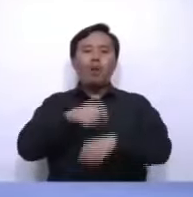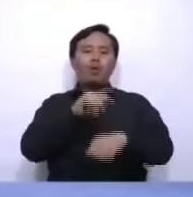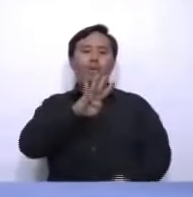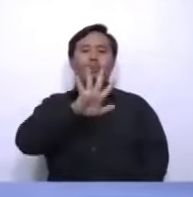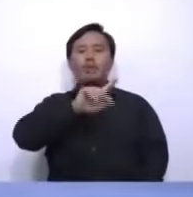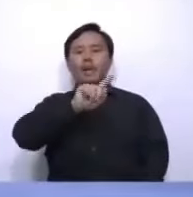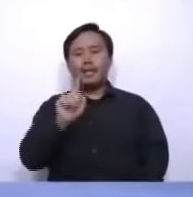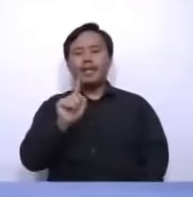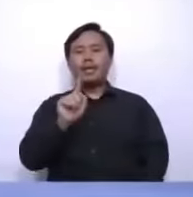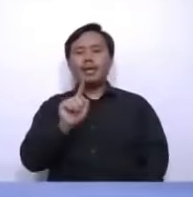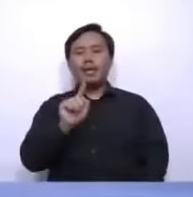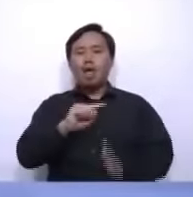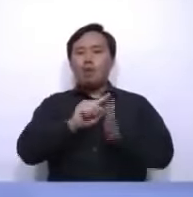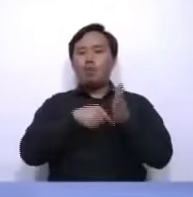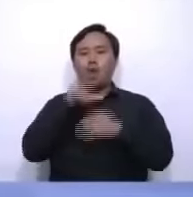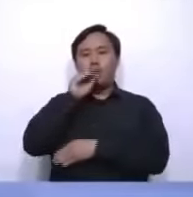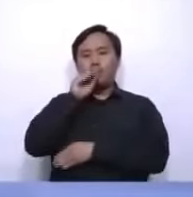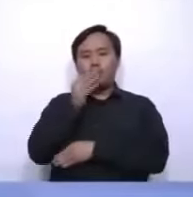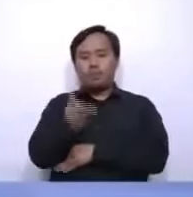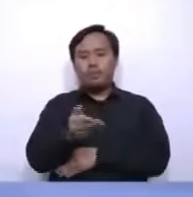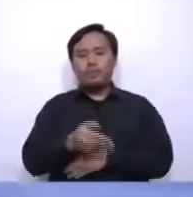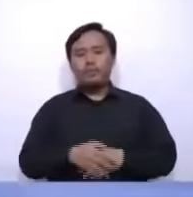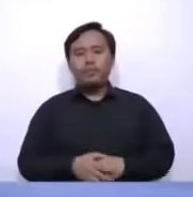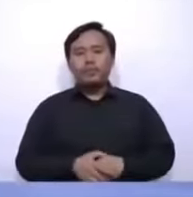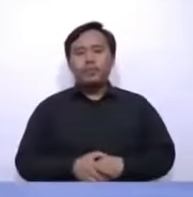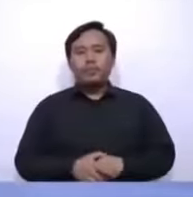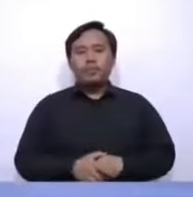detik dimulai sejak Anda berbicara.